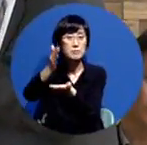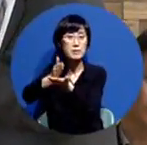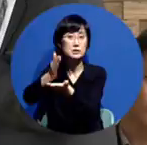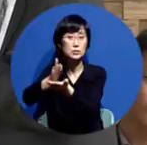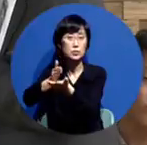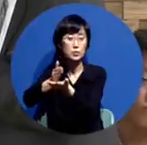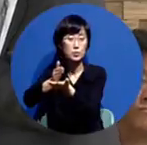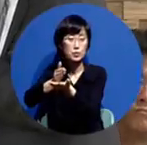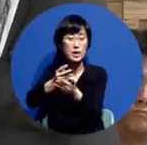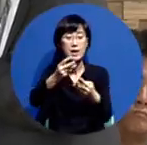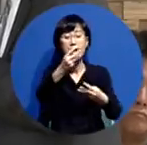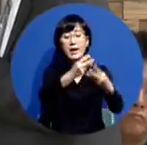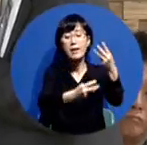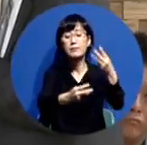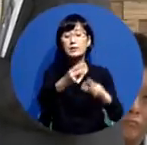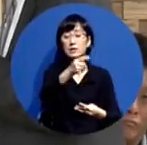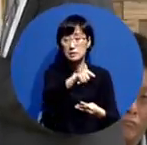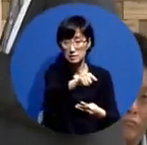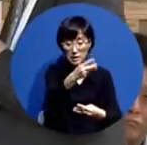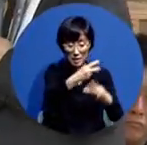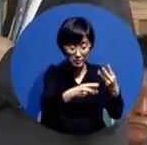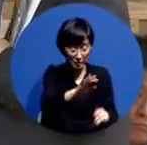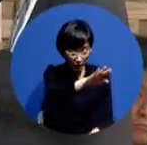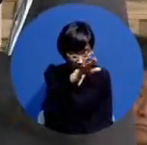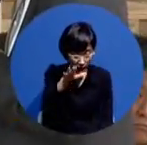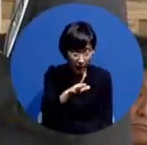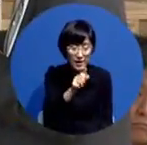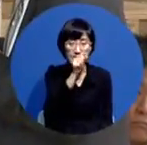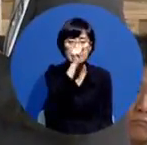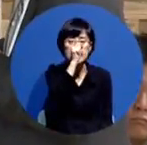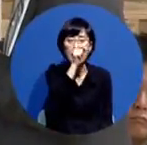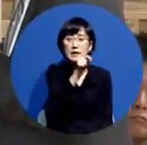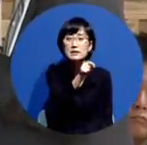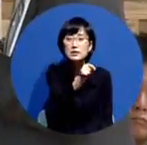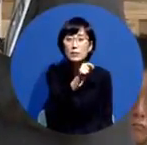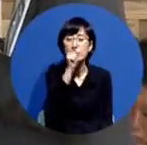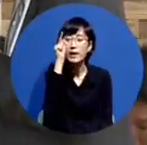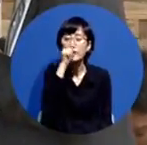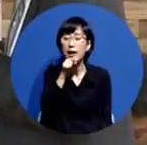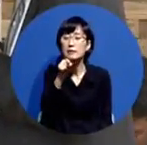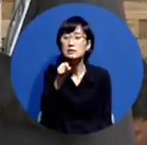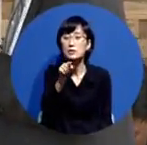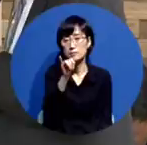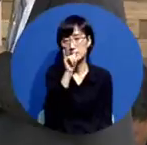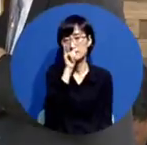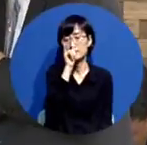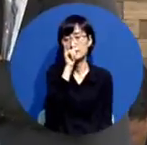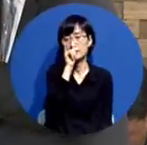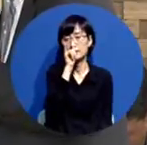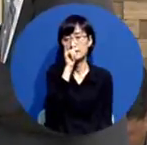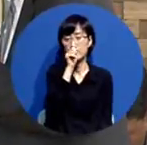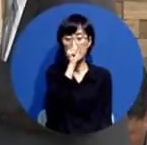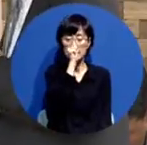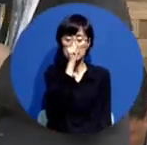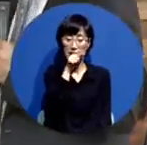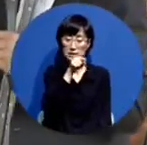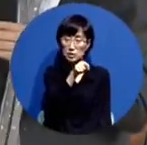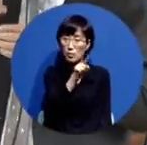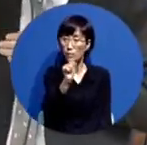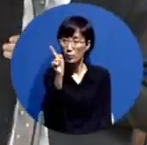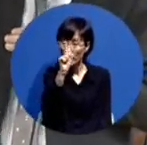에게는장점이있습니다 remnant 身上一定有长处 그리고약점이있습니다 有这个缺点 장